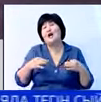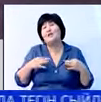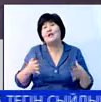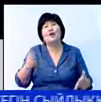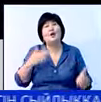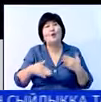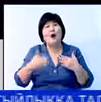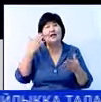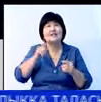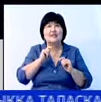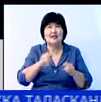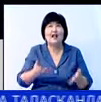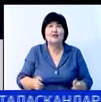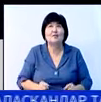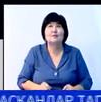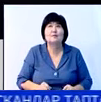қуаныш сыйлады.